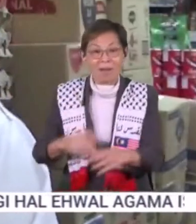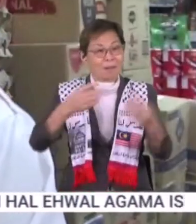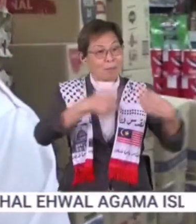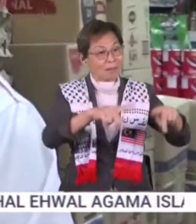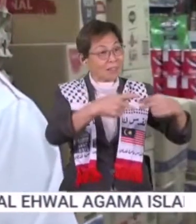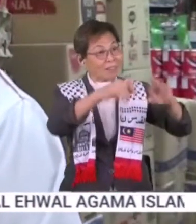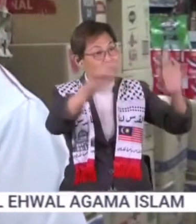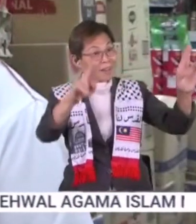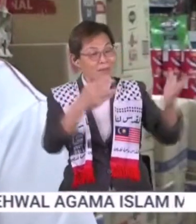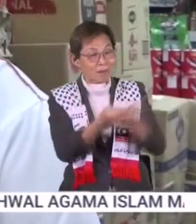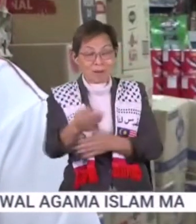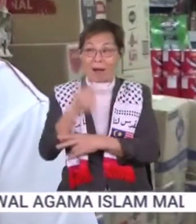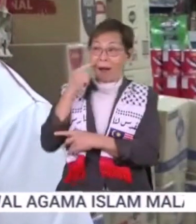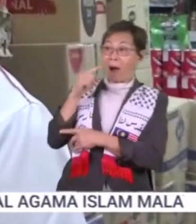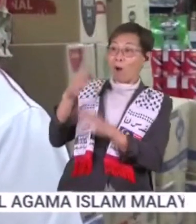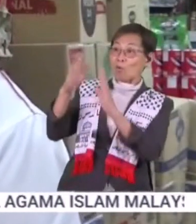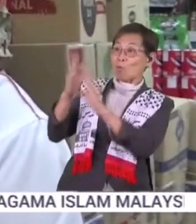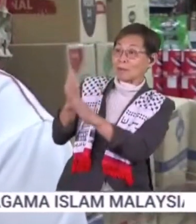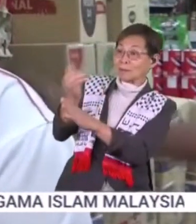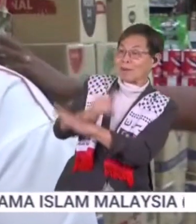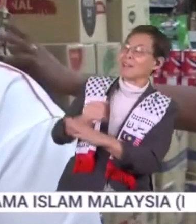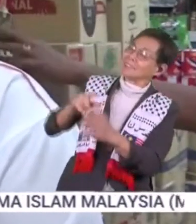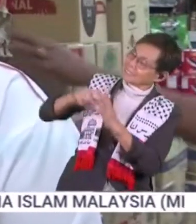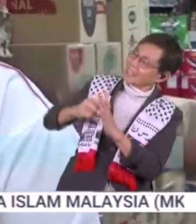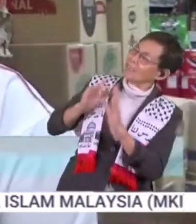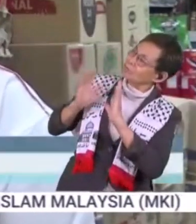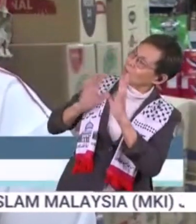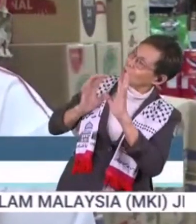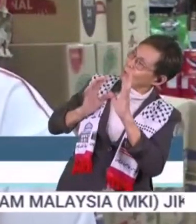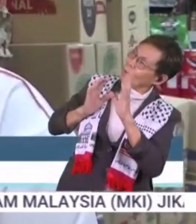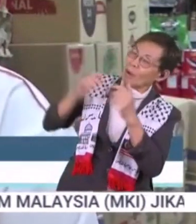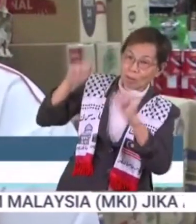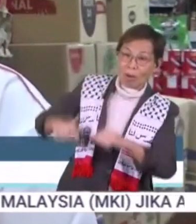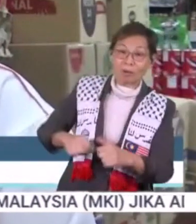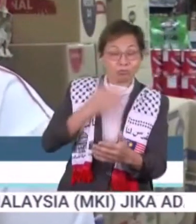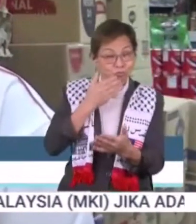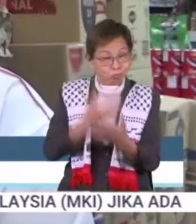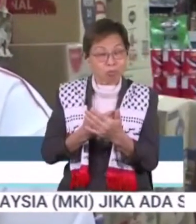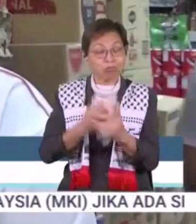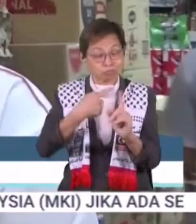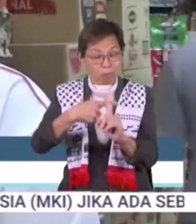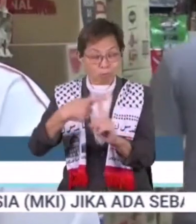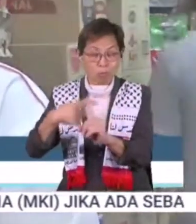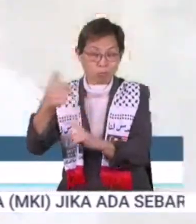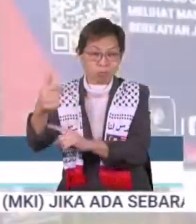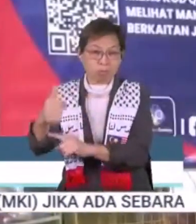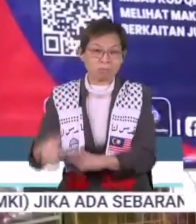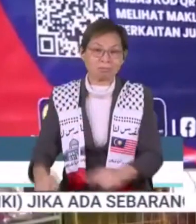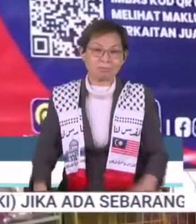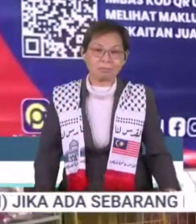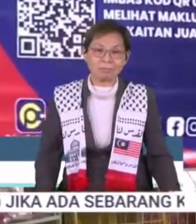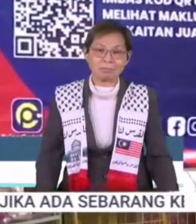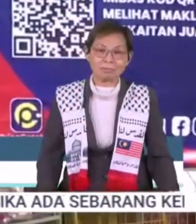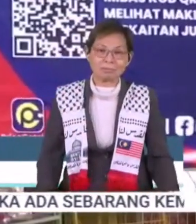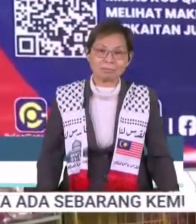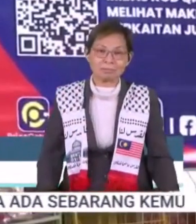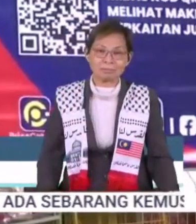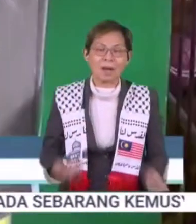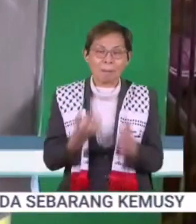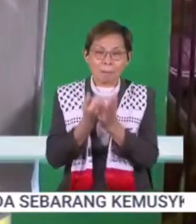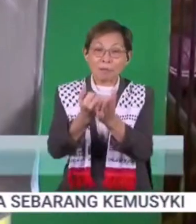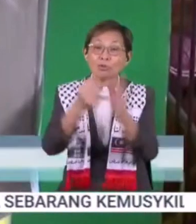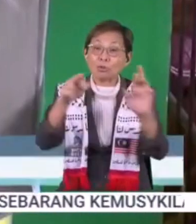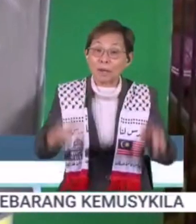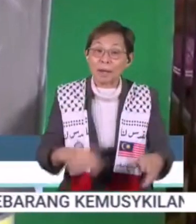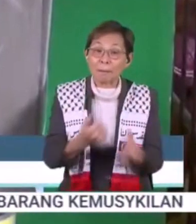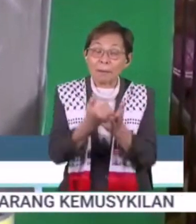sebelah. So, mulalah berbual. Saya rasa benda tu memang elok. Memang positif. Dapat membantu